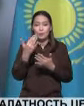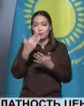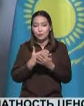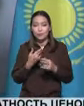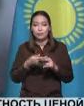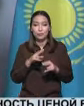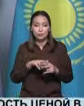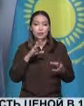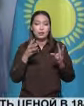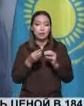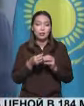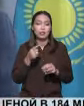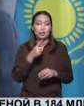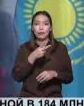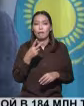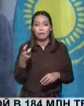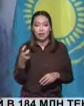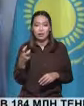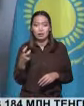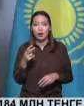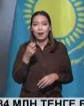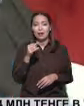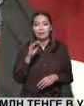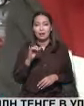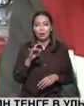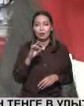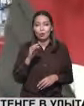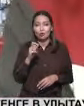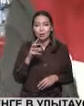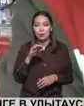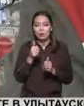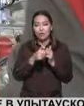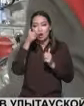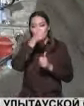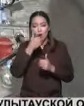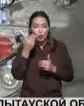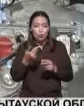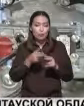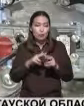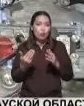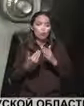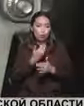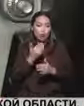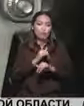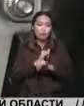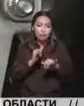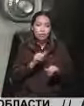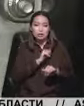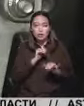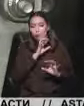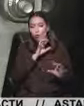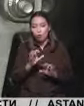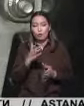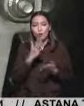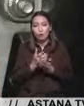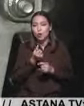до 4200. Айдар Кожахметов утверждает, что с каждым годом Казахстан выходит на новый уровень самообеспечения. И здесь